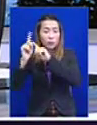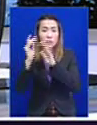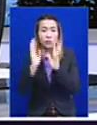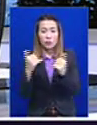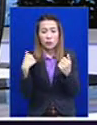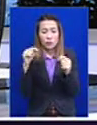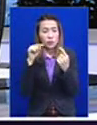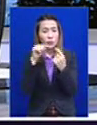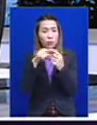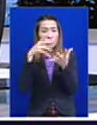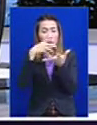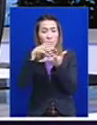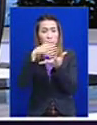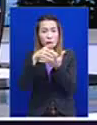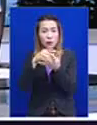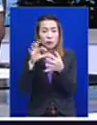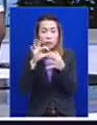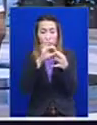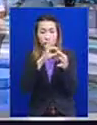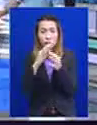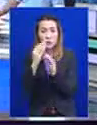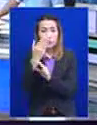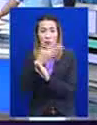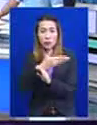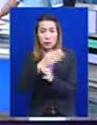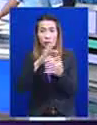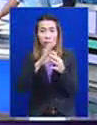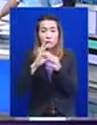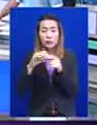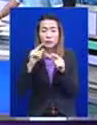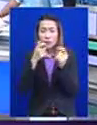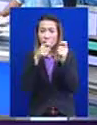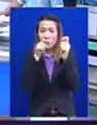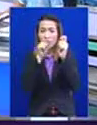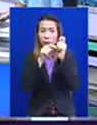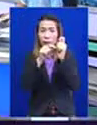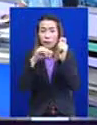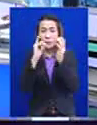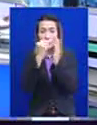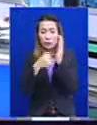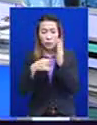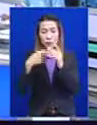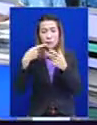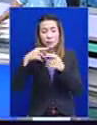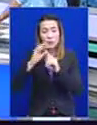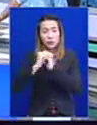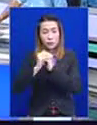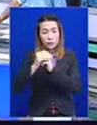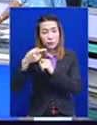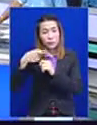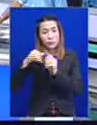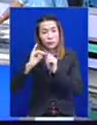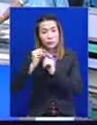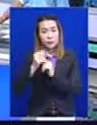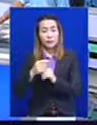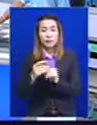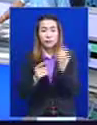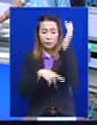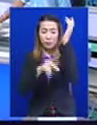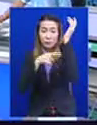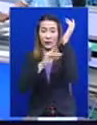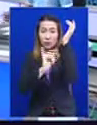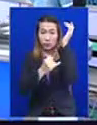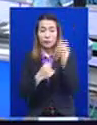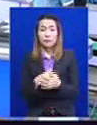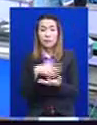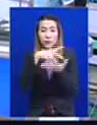เป็นอย่างไรติดตามกับคุณพัทราพรมาลาโสรายงานจากอำเภอหัวหินจังหวัดประจวบคีรีขันธ์เชิญครับคุณพัทราพรครับ เชิญค่ะ